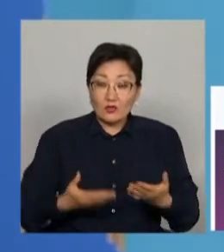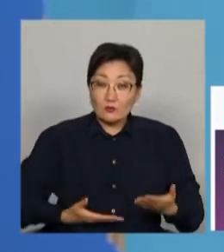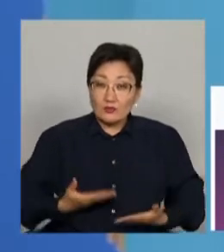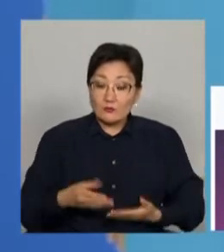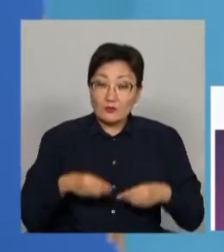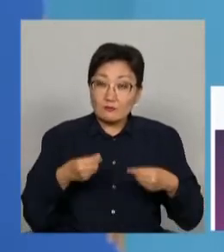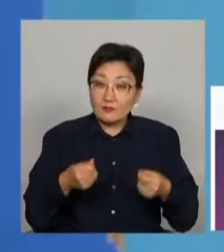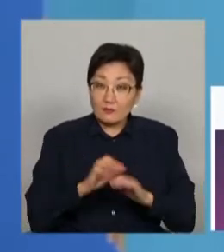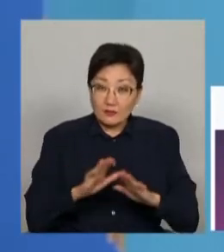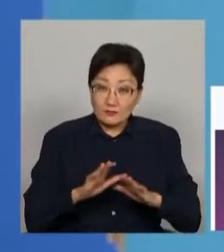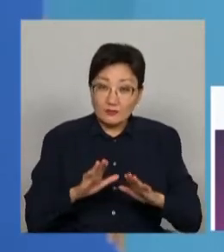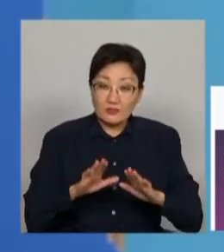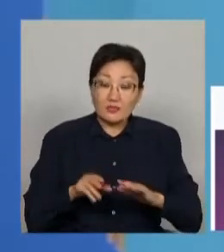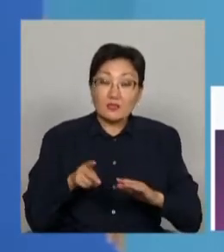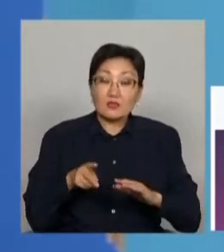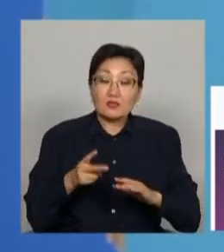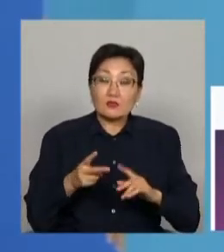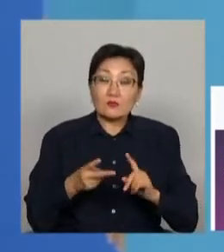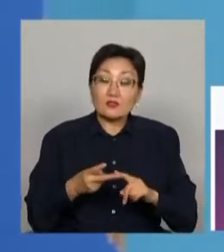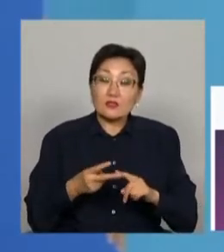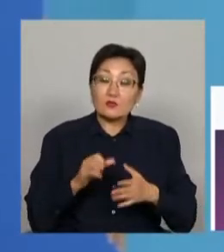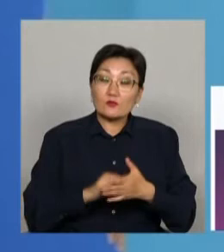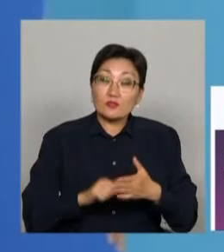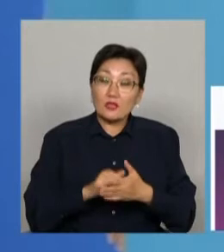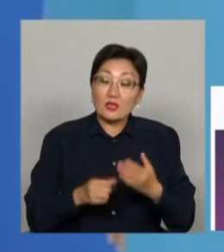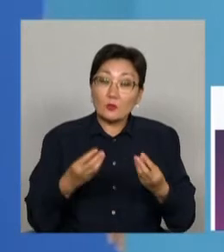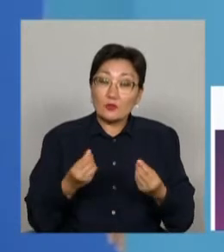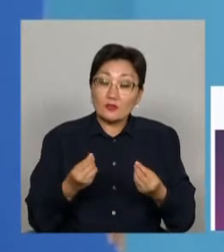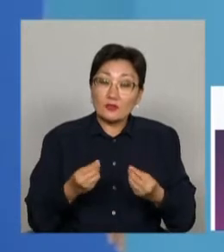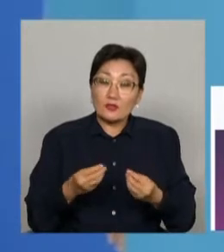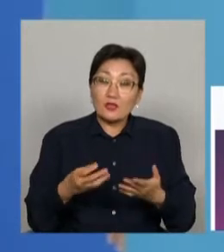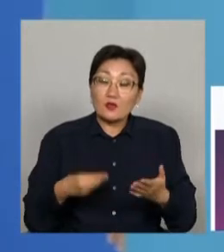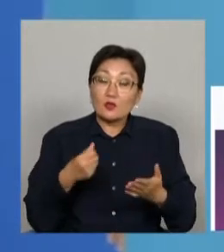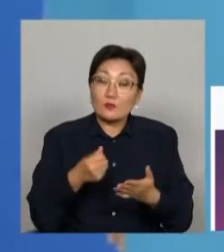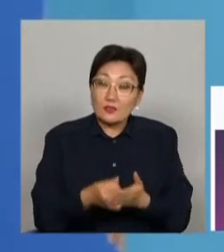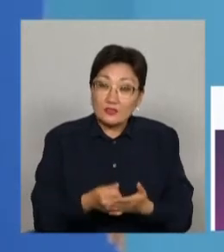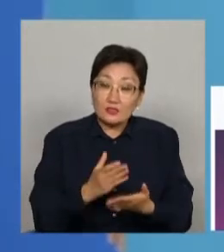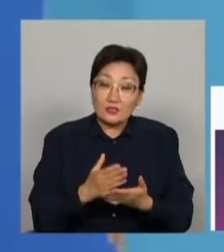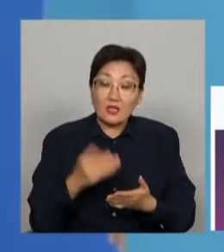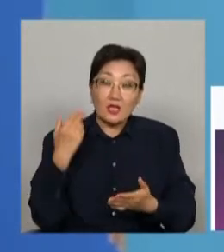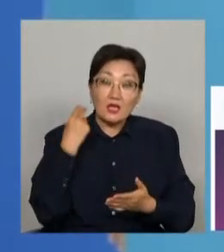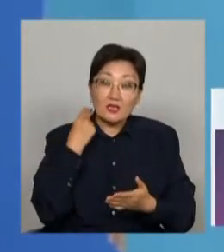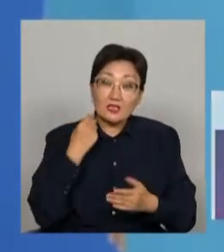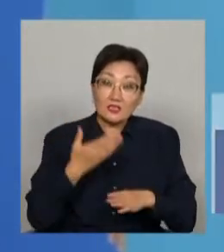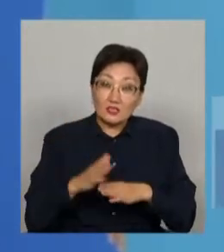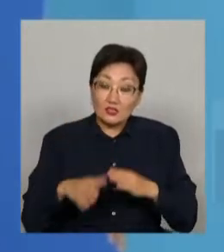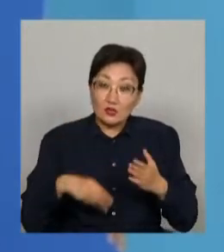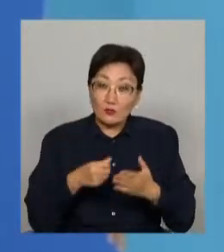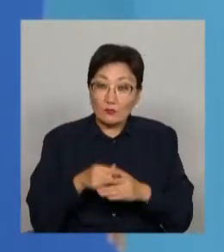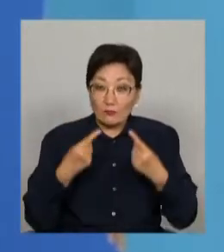қолма-қолға бермейміз. Ол екінші себебі, ол ақшалар егер қолма-қол берсек, ол кредиттерін жауып және де